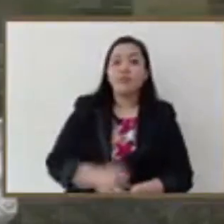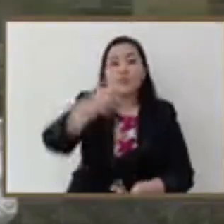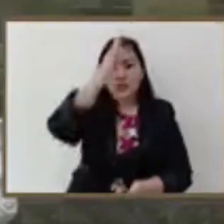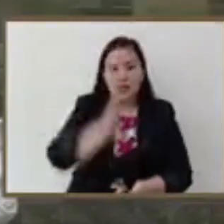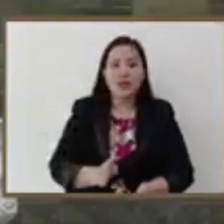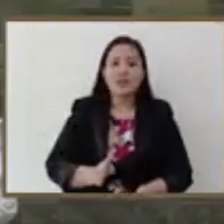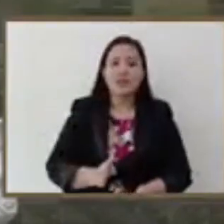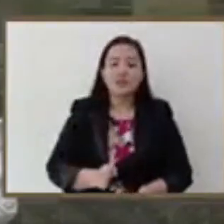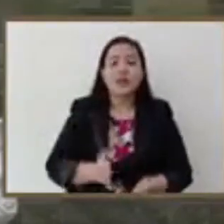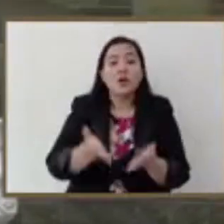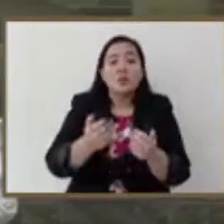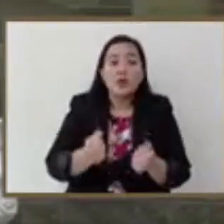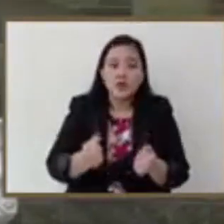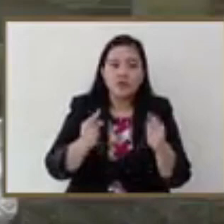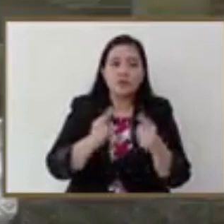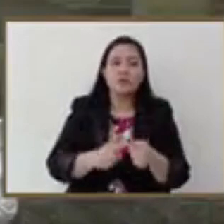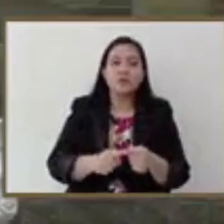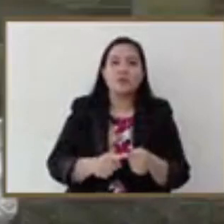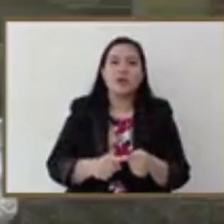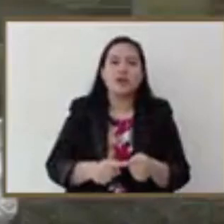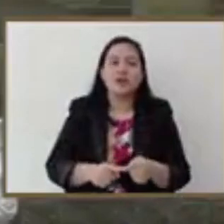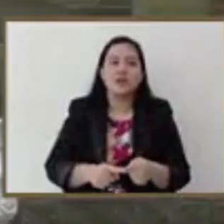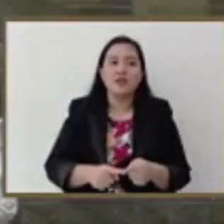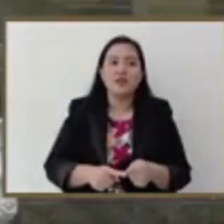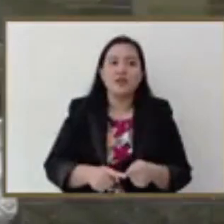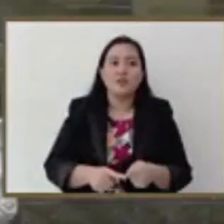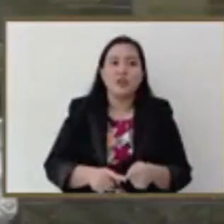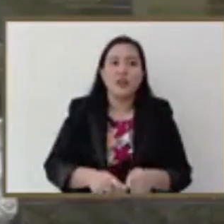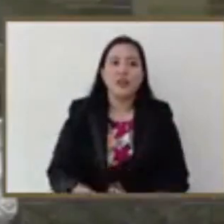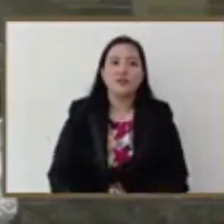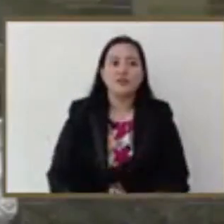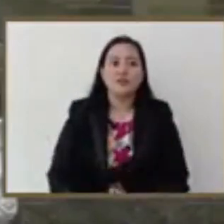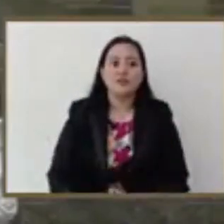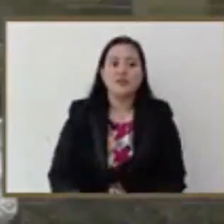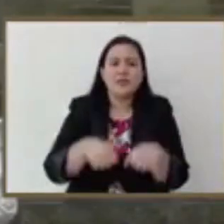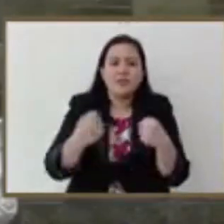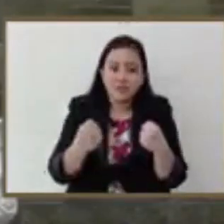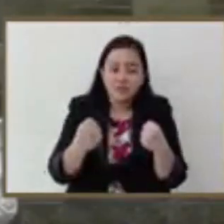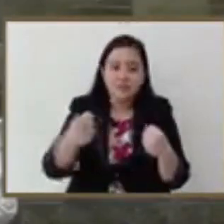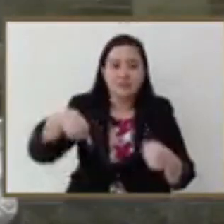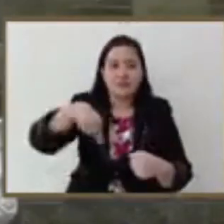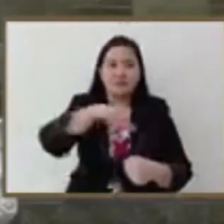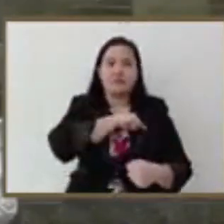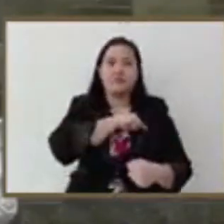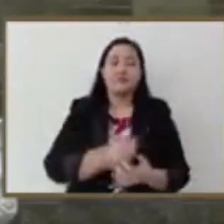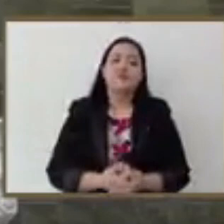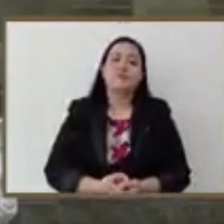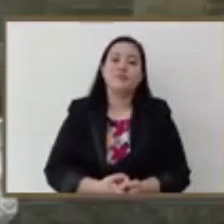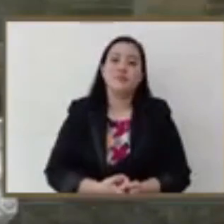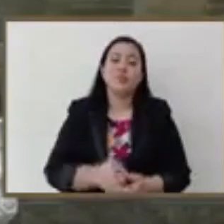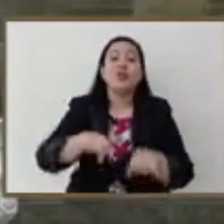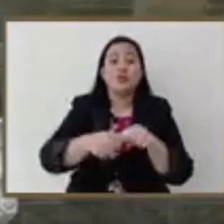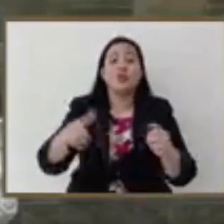us because God wants to use us. You see, because not until God breaks us, He cannot use